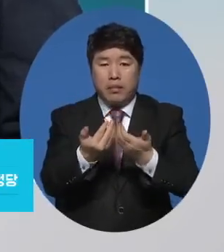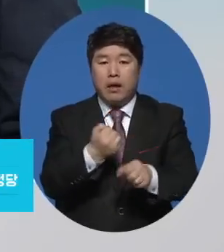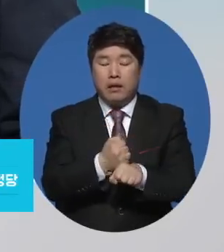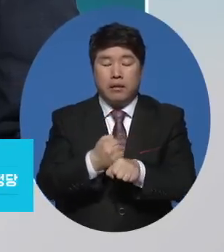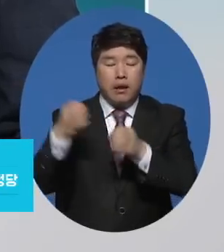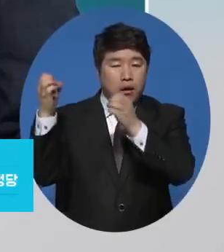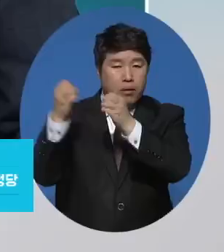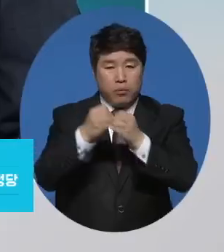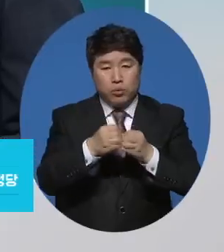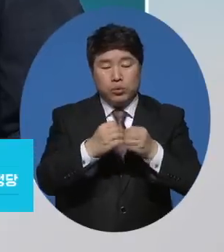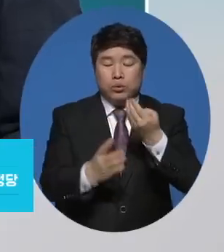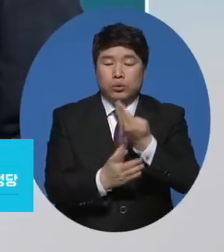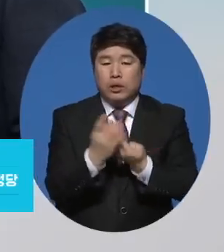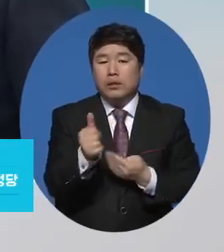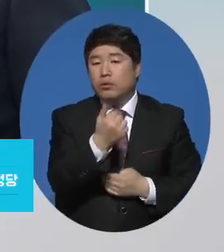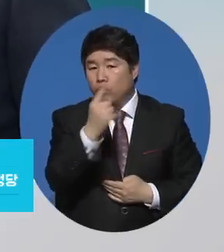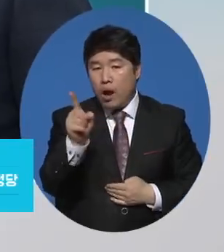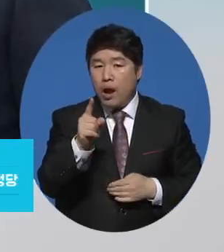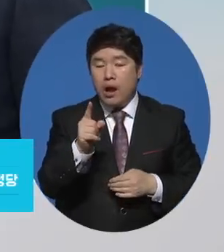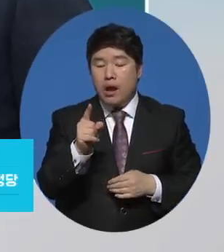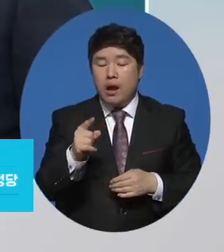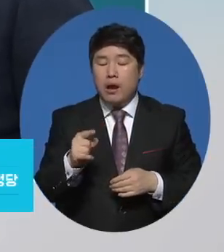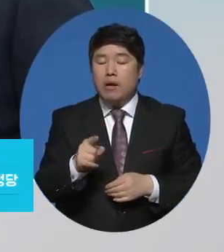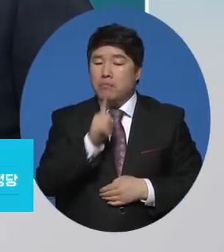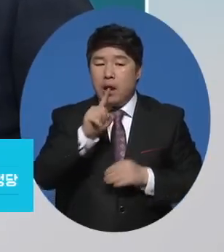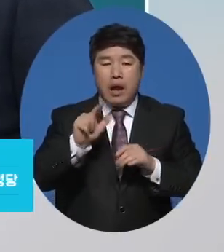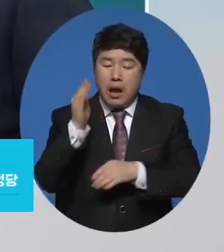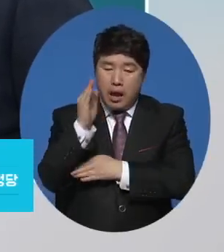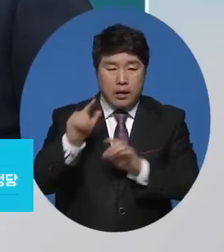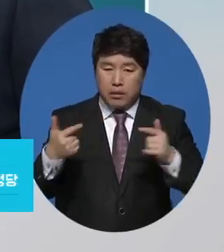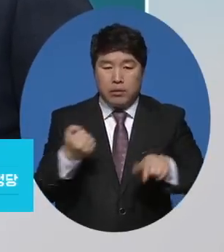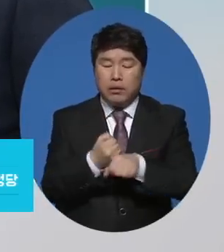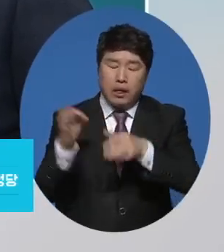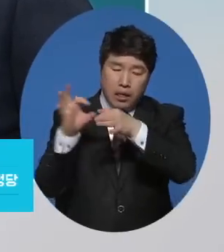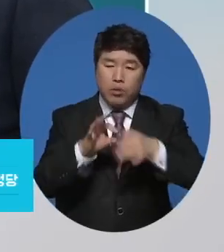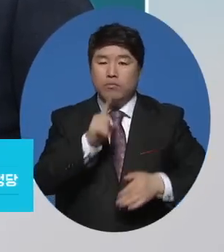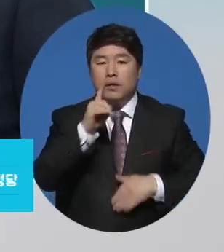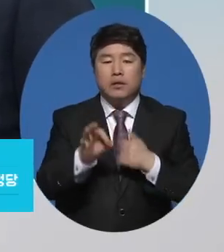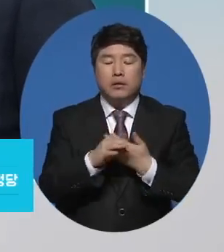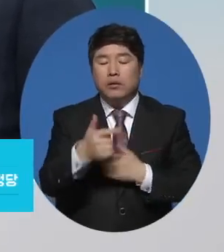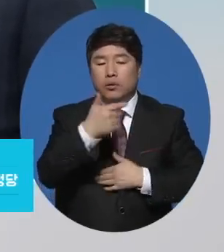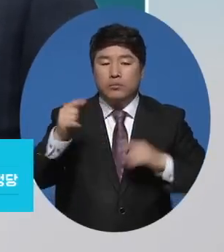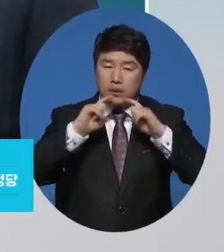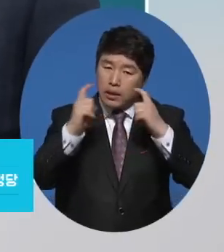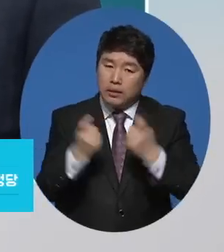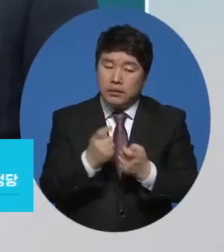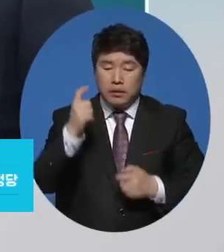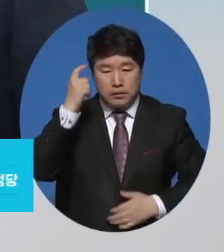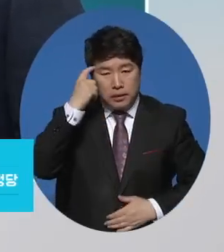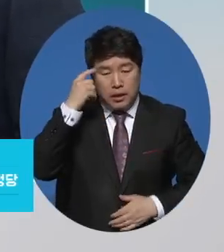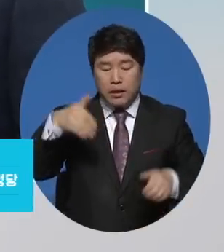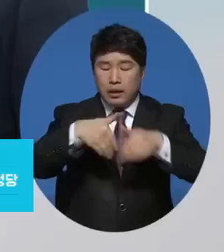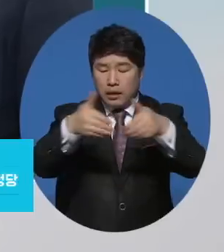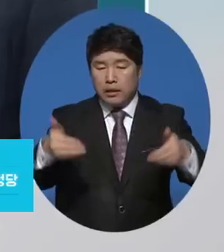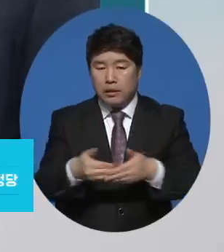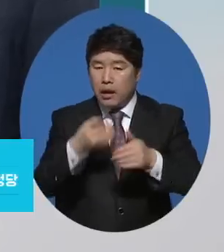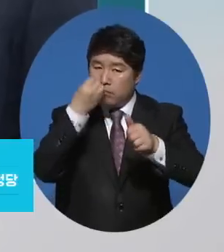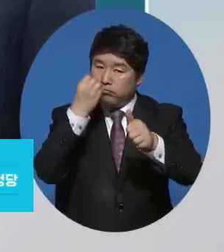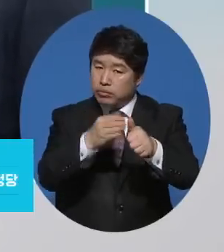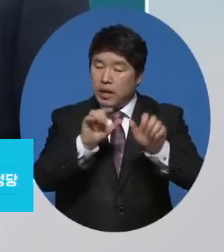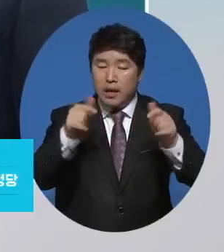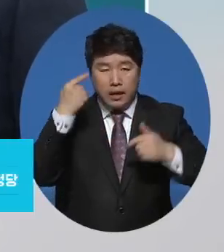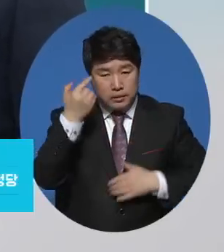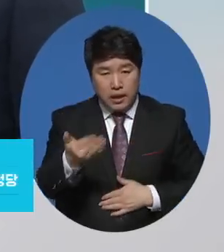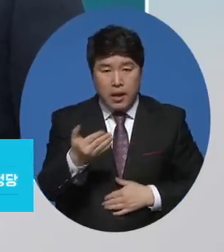보수단일화 더 이상 얘기 안 하기로 했는데 계속 말씀하시면 너무 개인적인 생각에 당을 무시하시는 것이